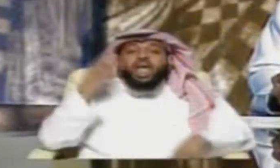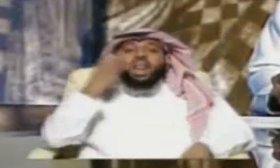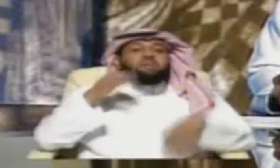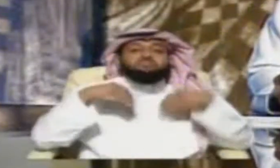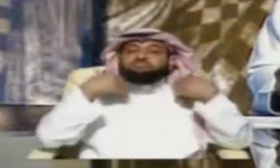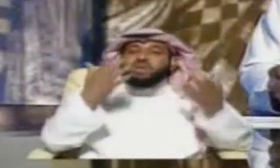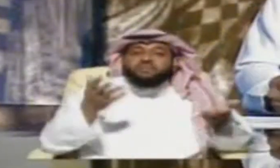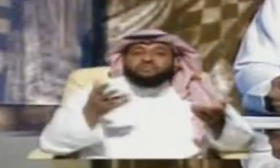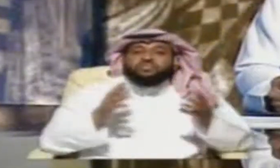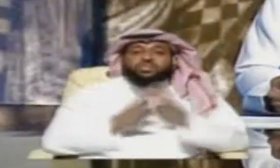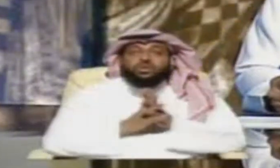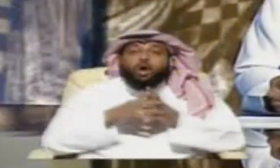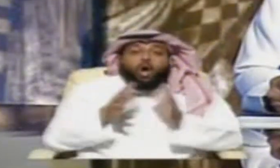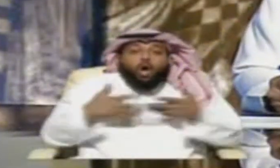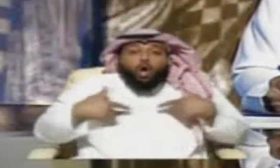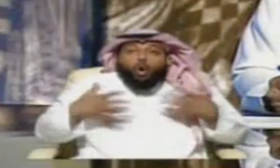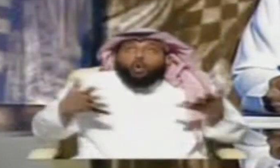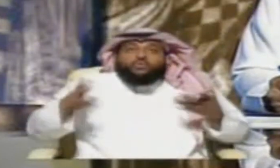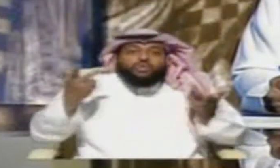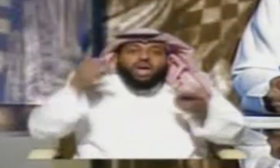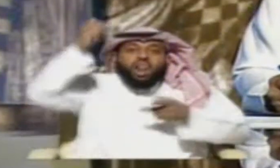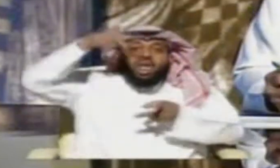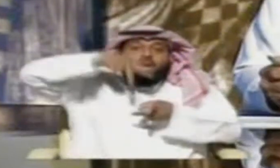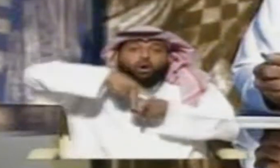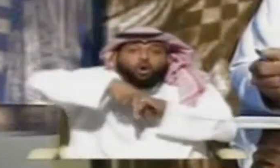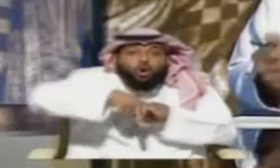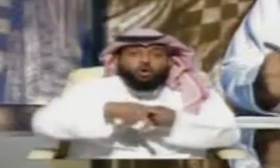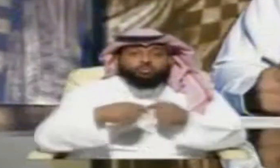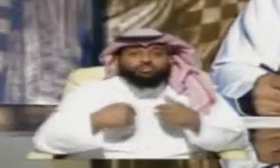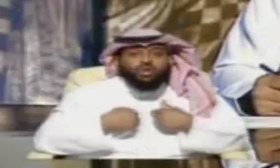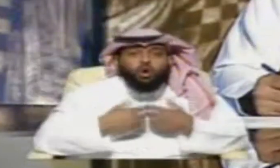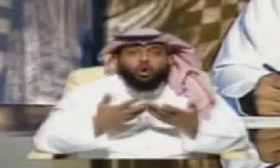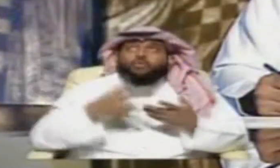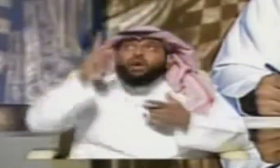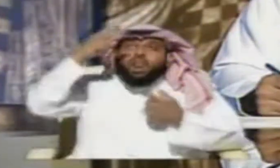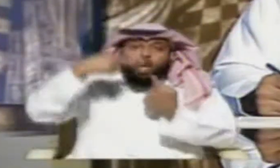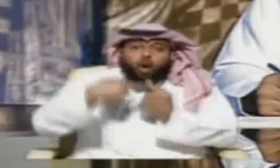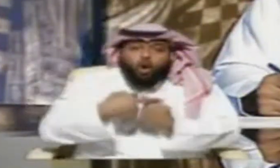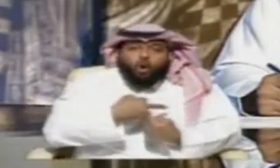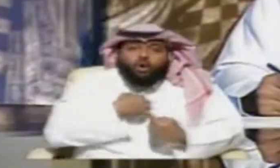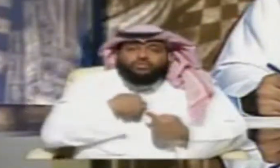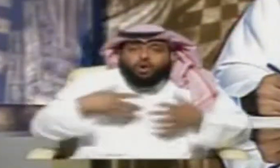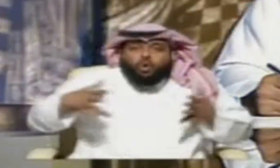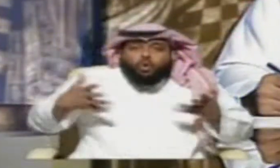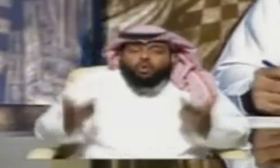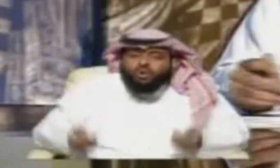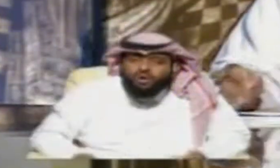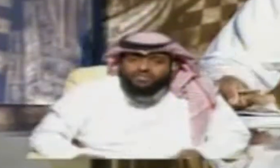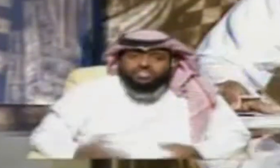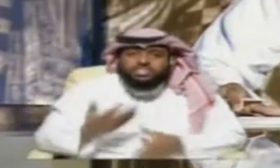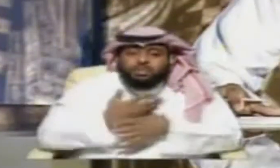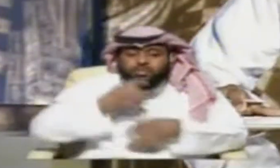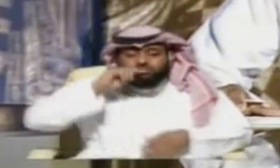ينذر بكارثة تحل بنا نحن المسلمين، تحل بهذه الدول التي تمارس هذا الخذلان لإخوانها هناك. أنا